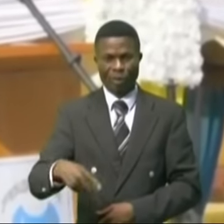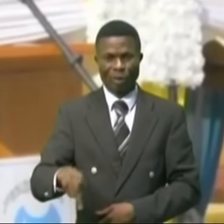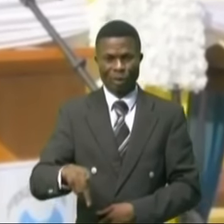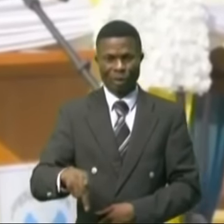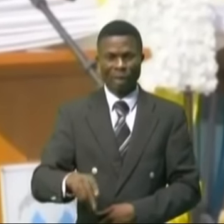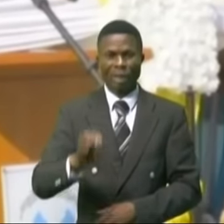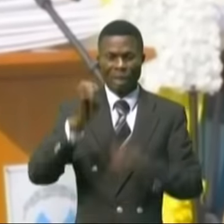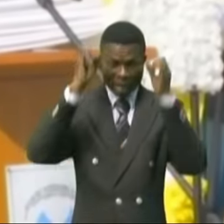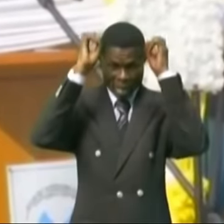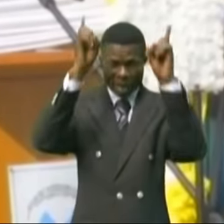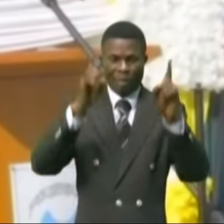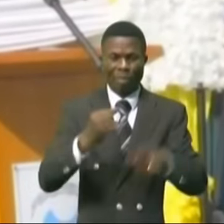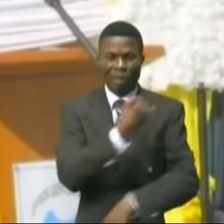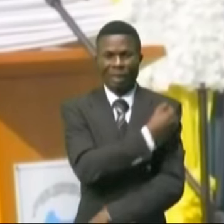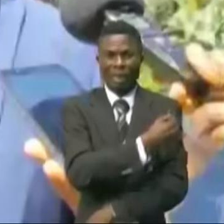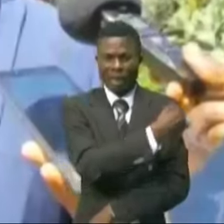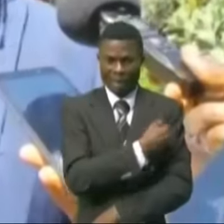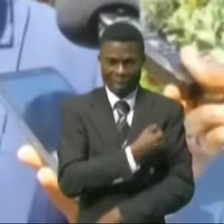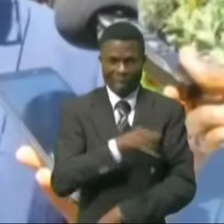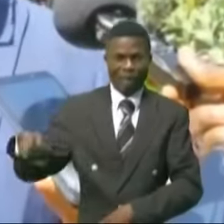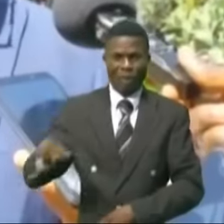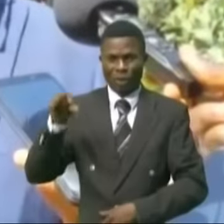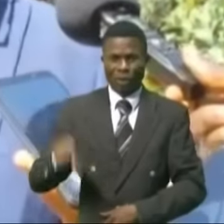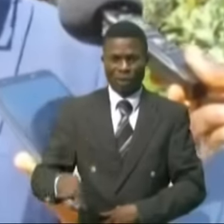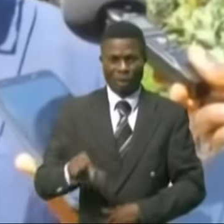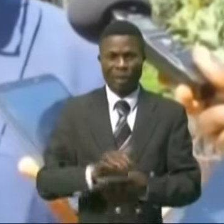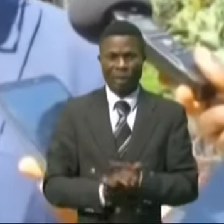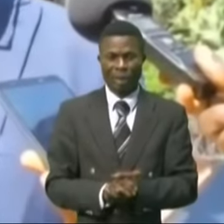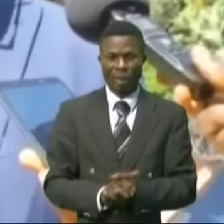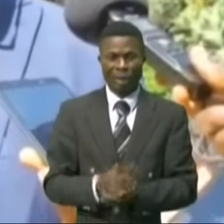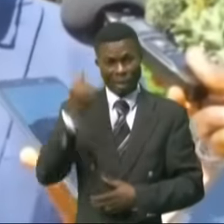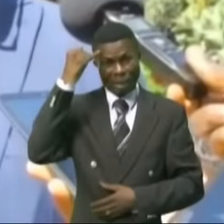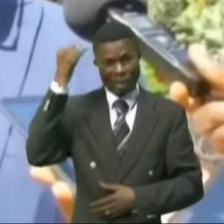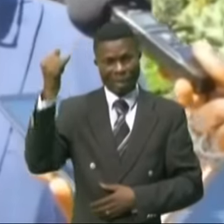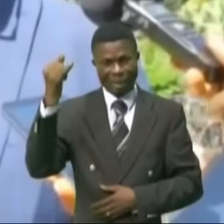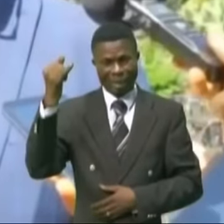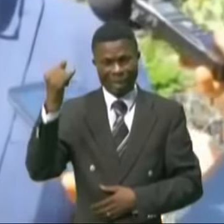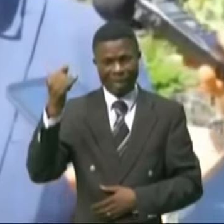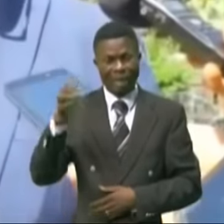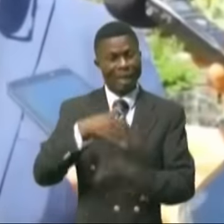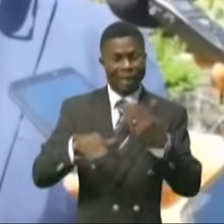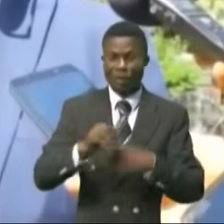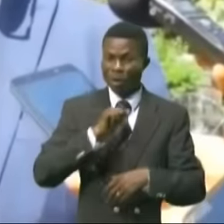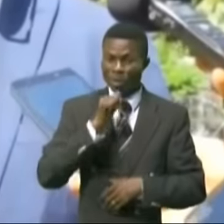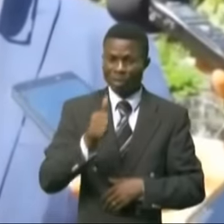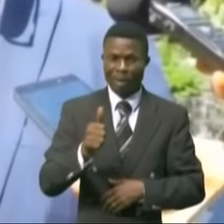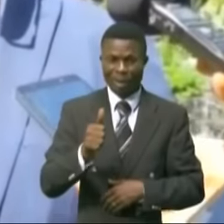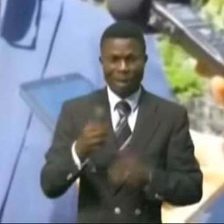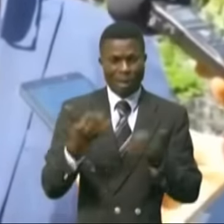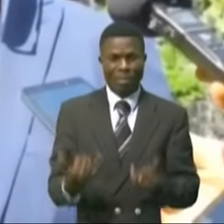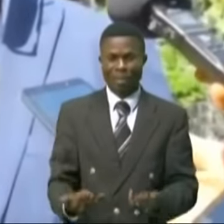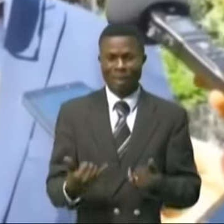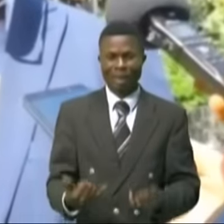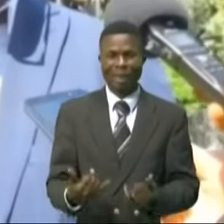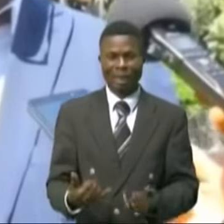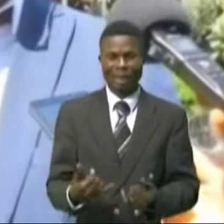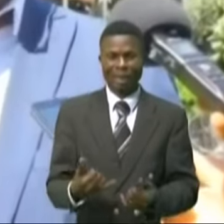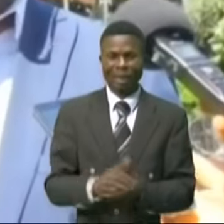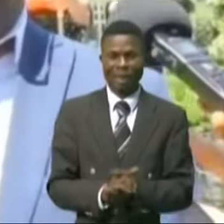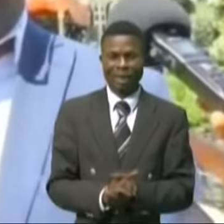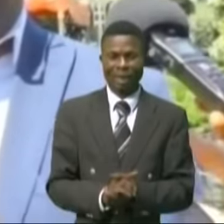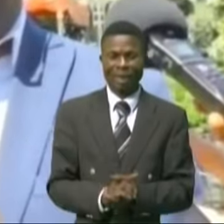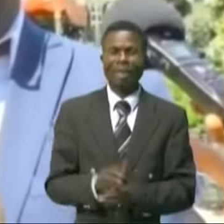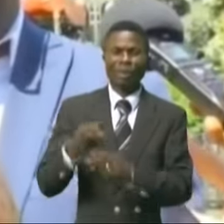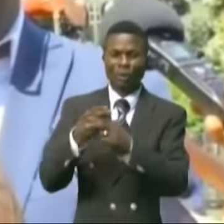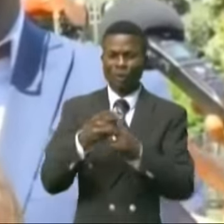l'EPST Ituri, Jean-Jacques Massoumbouko. Même là où on pensait que c'était une zone chaude, là où c'est une zone